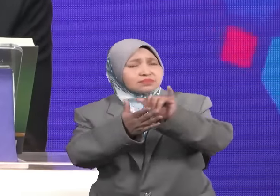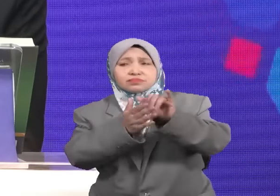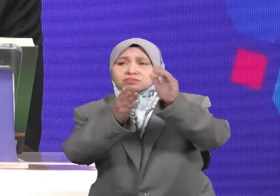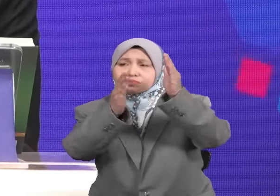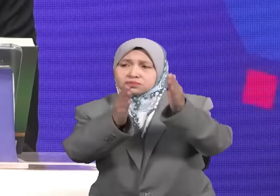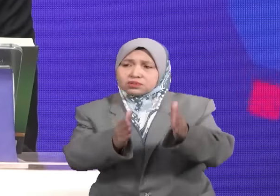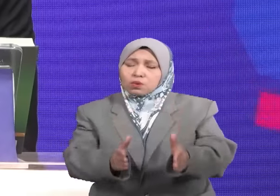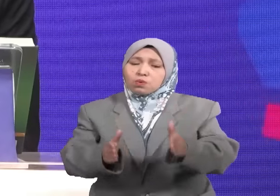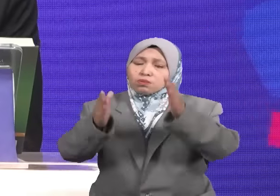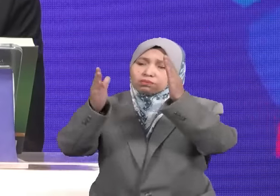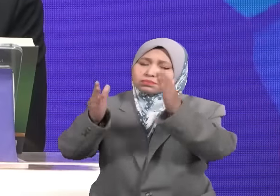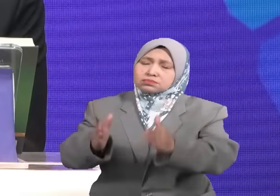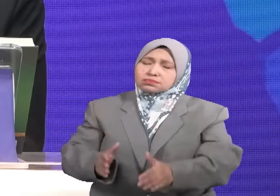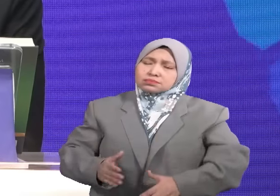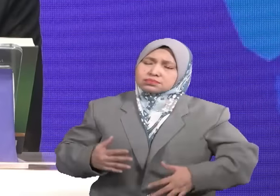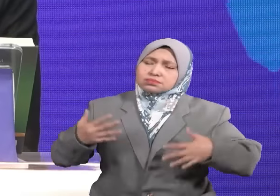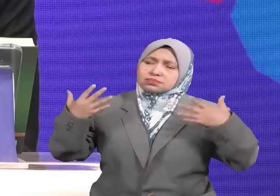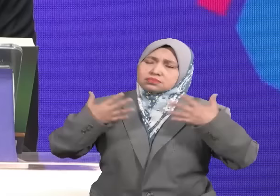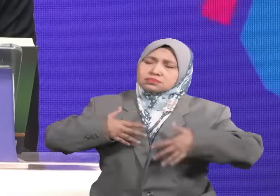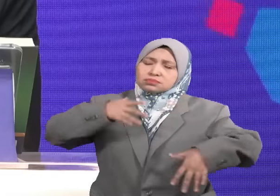والذين اتقوا